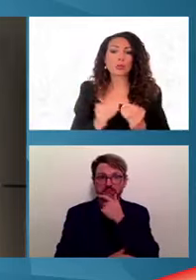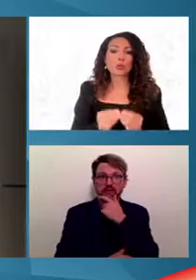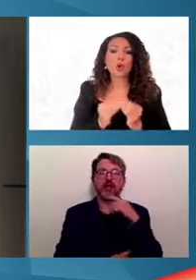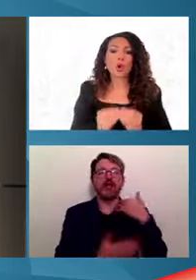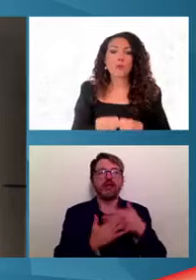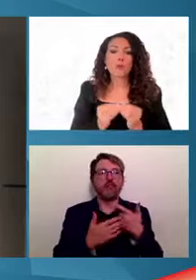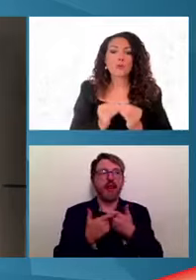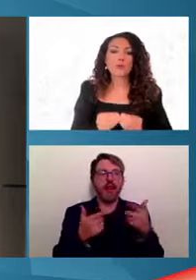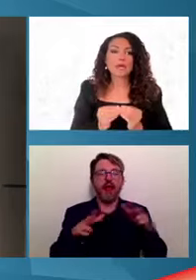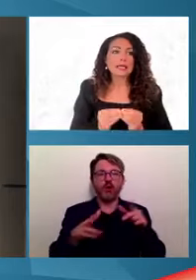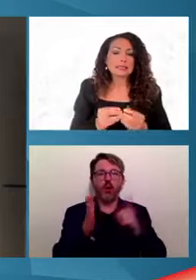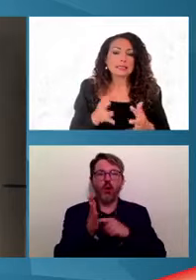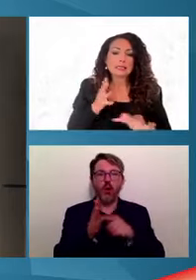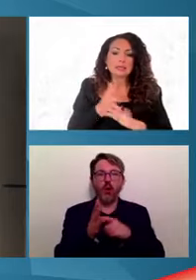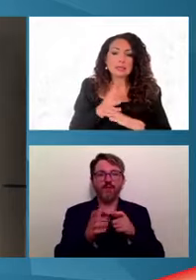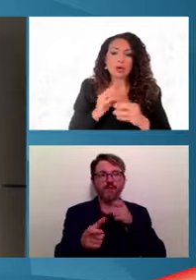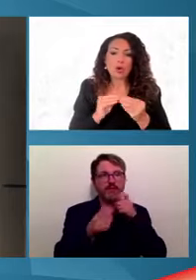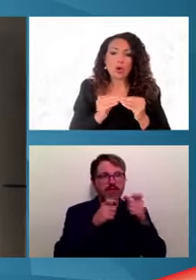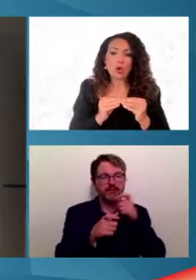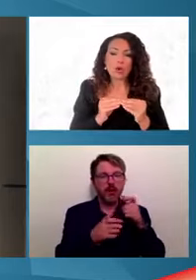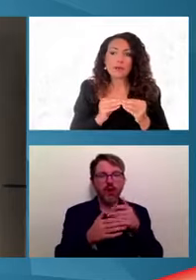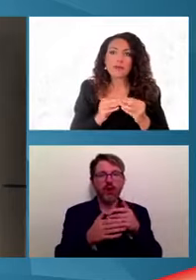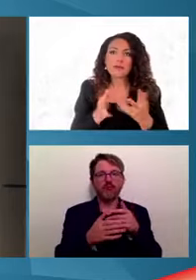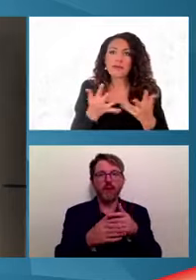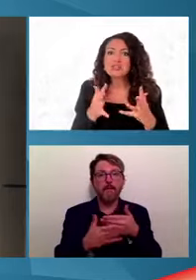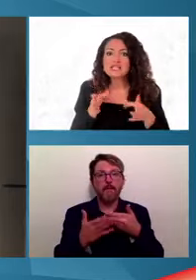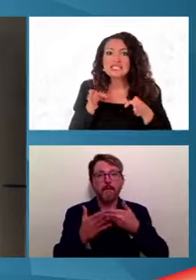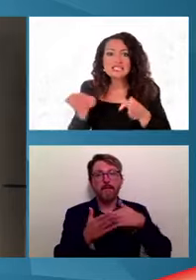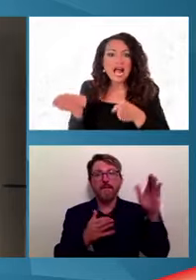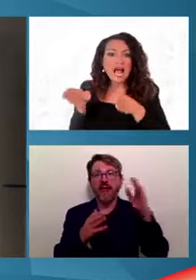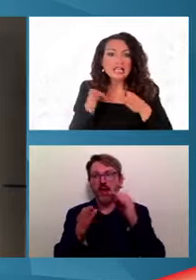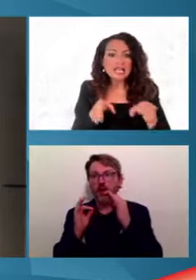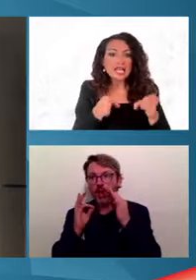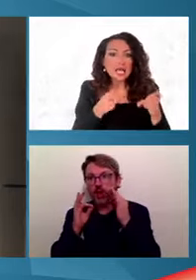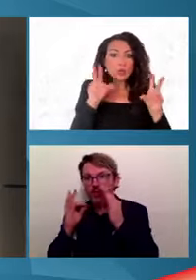diskutiert. Neue Straßen würden Verkehr sogar